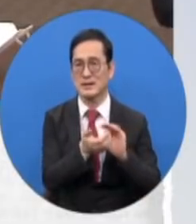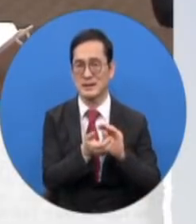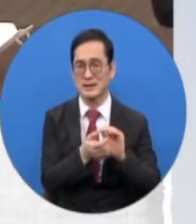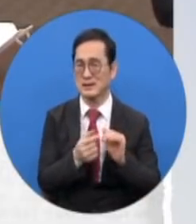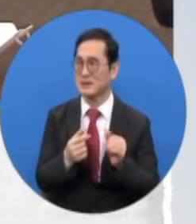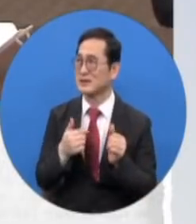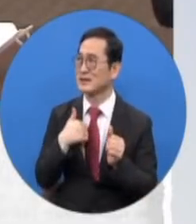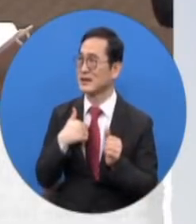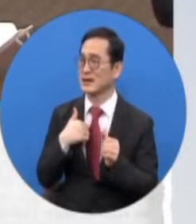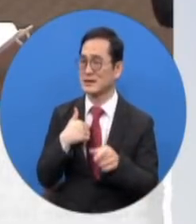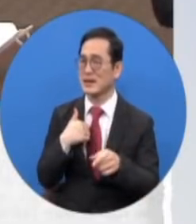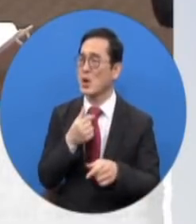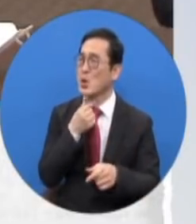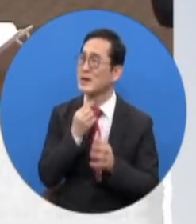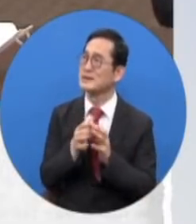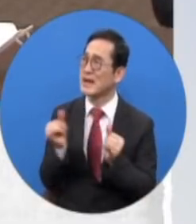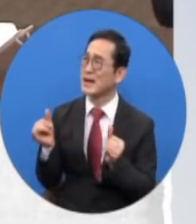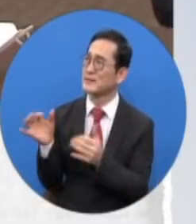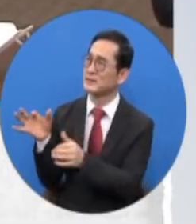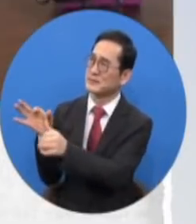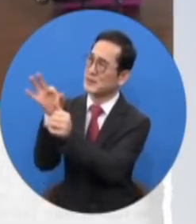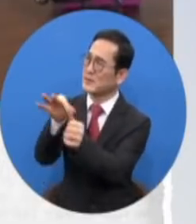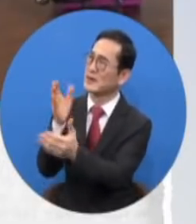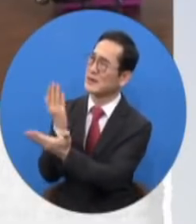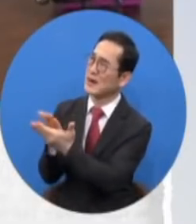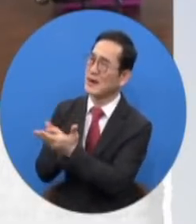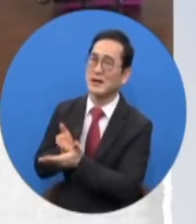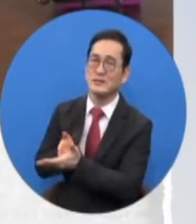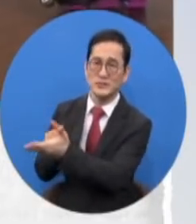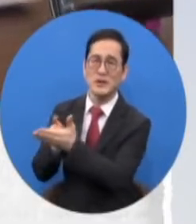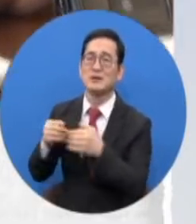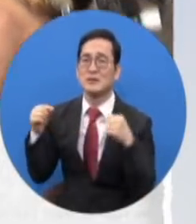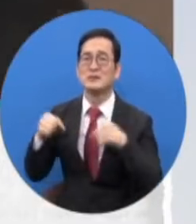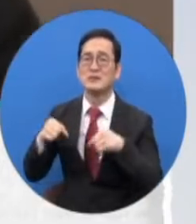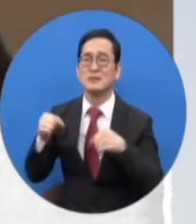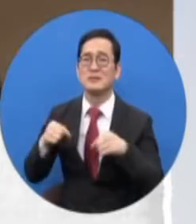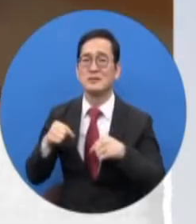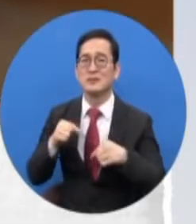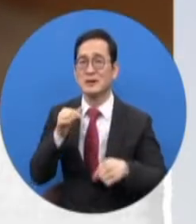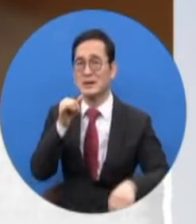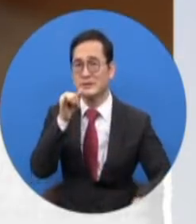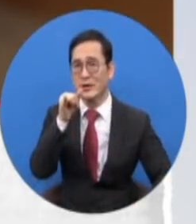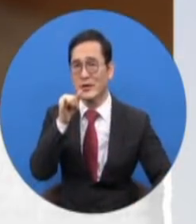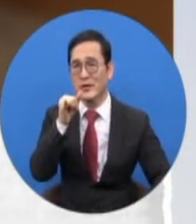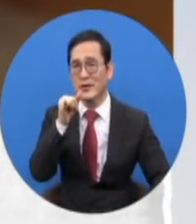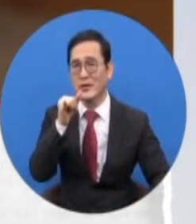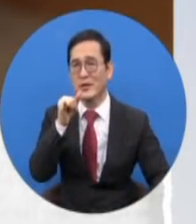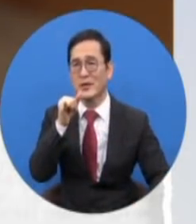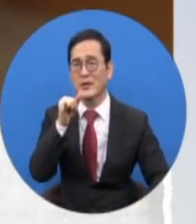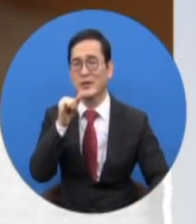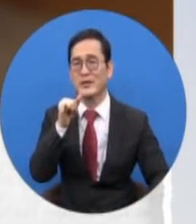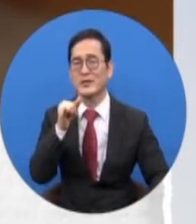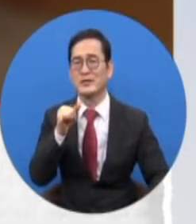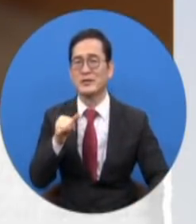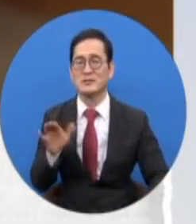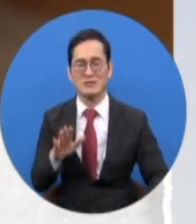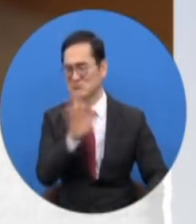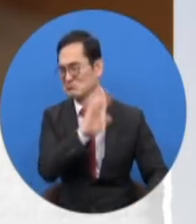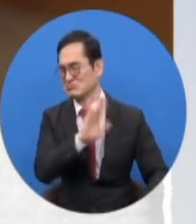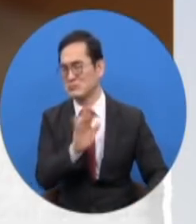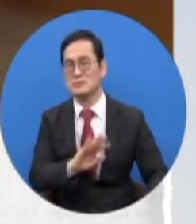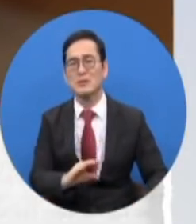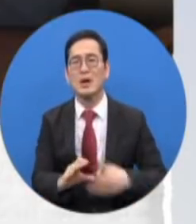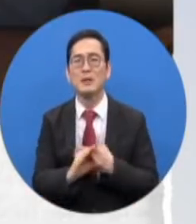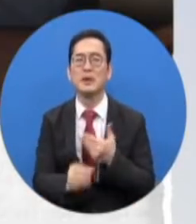더 간절히 원할 수가 있습니다. 그렇죠. 그런 상황이다 보니까 이 문제가 그 이전의 정부 이양 과정보다도 더 문제가 불거진 상황이 네. 아닌가 싶은 생각이